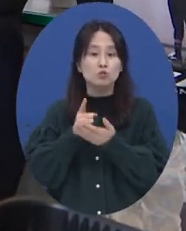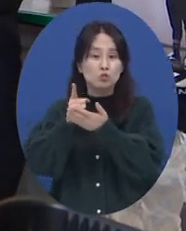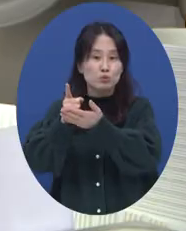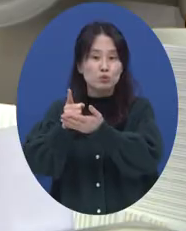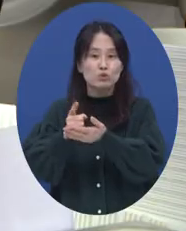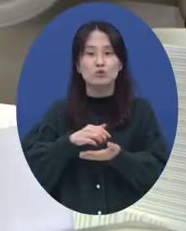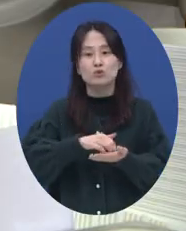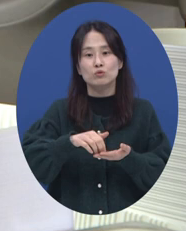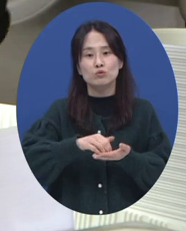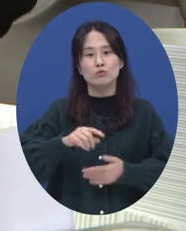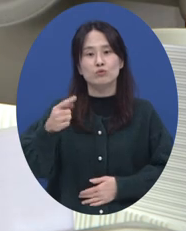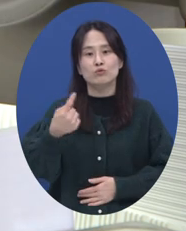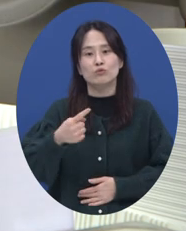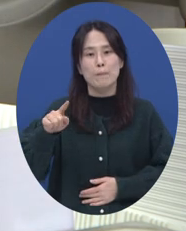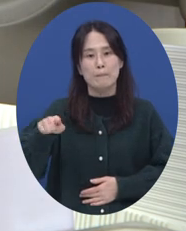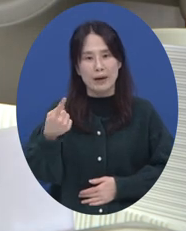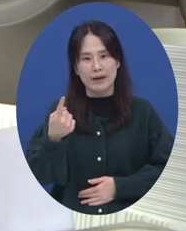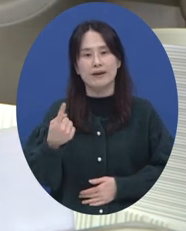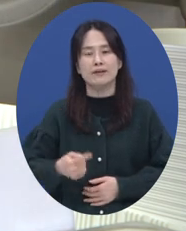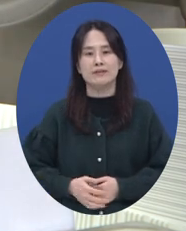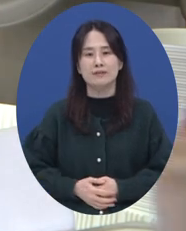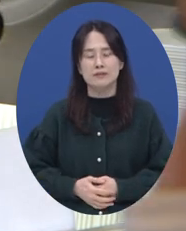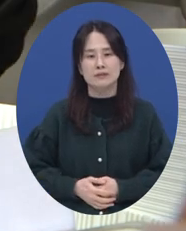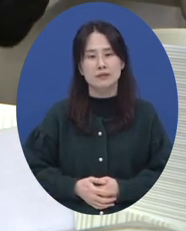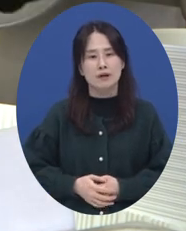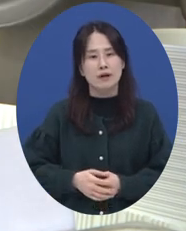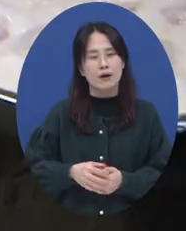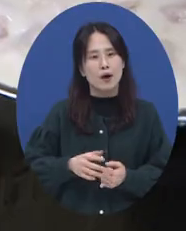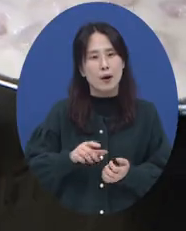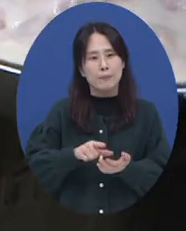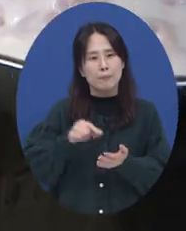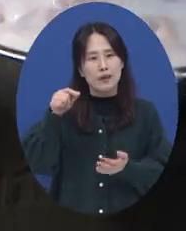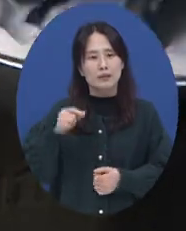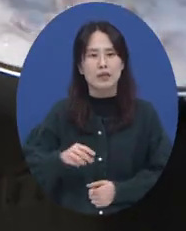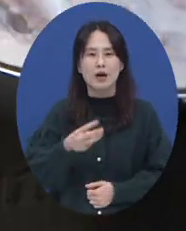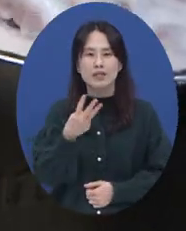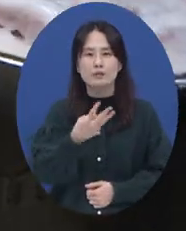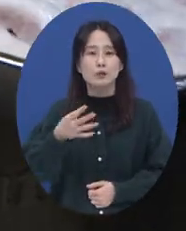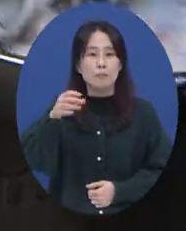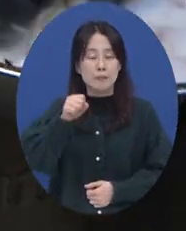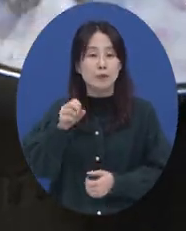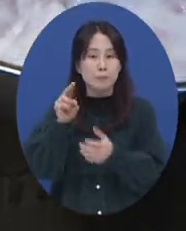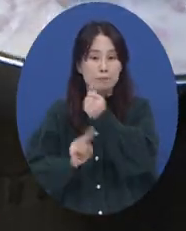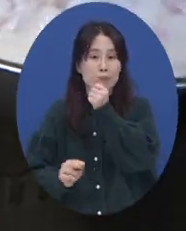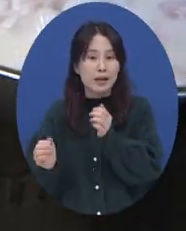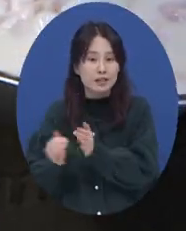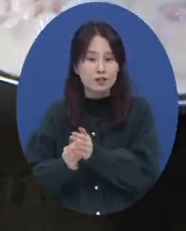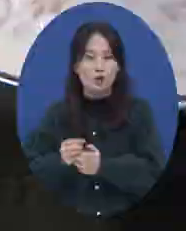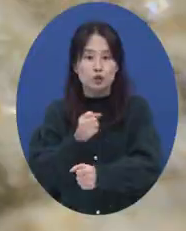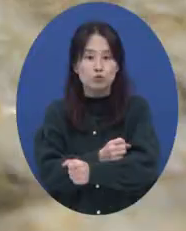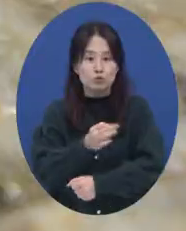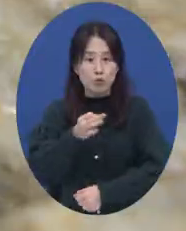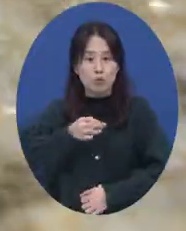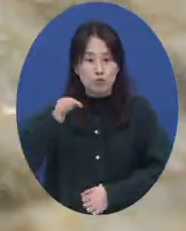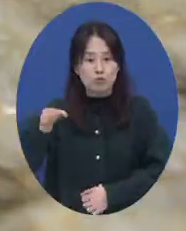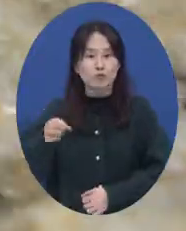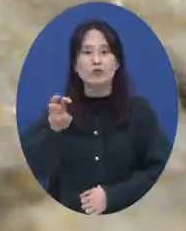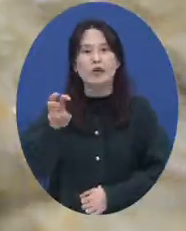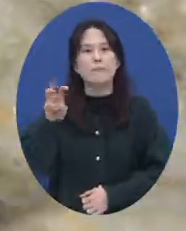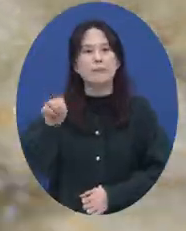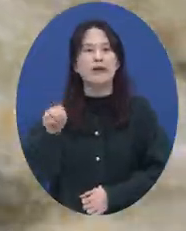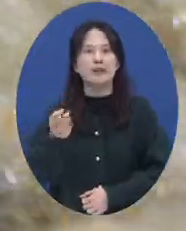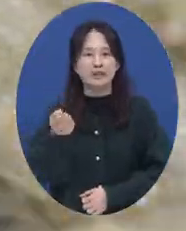1100 여권 대략 3천만 원의 매출을 올린 건데 이용수수료 로 내 눈은 30만원입니다